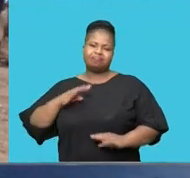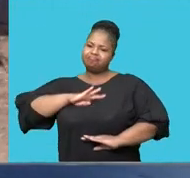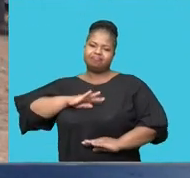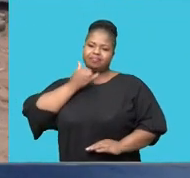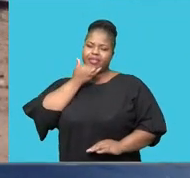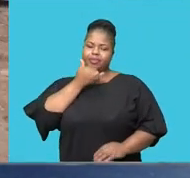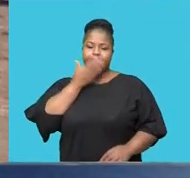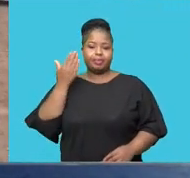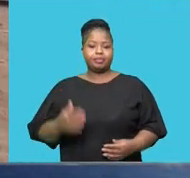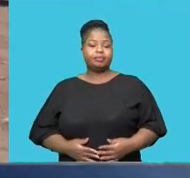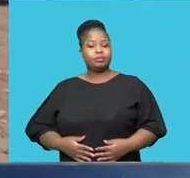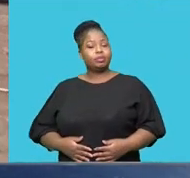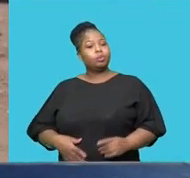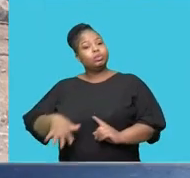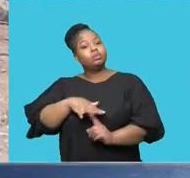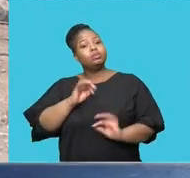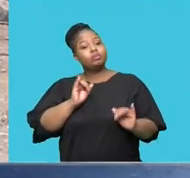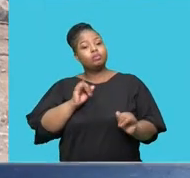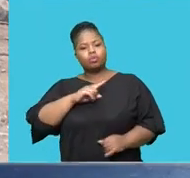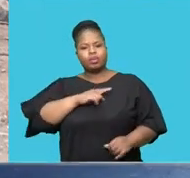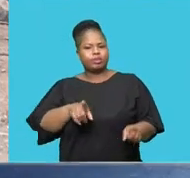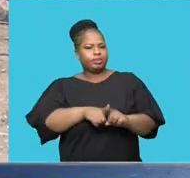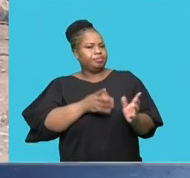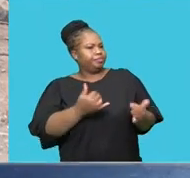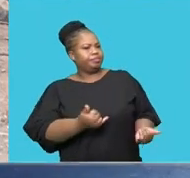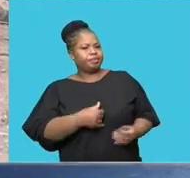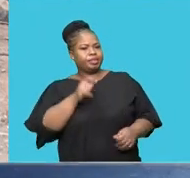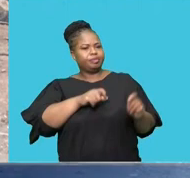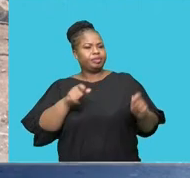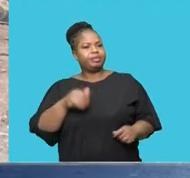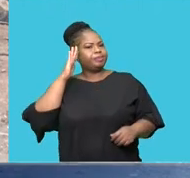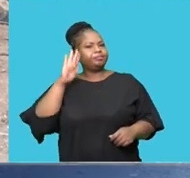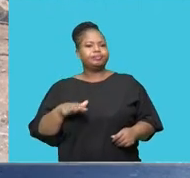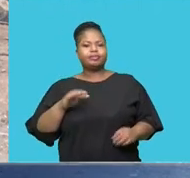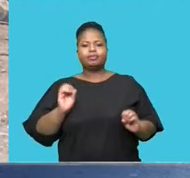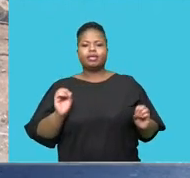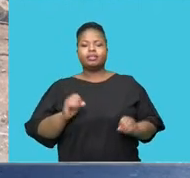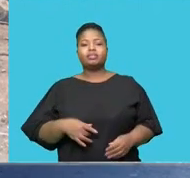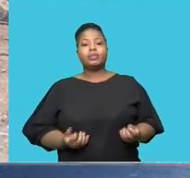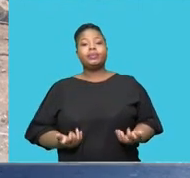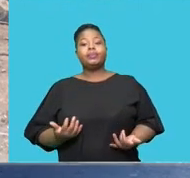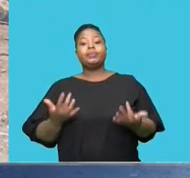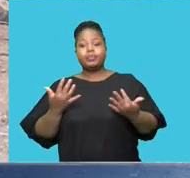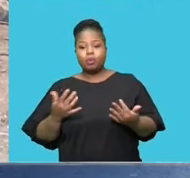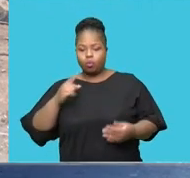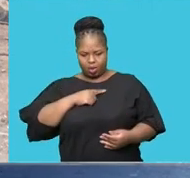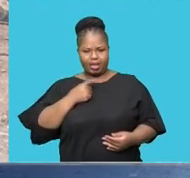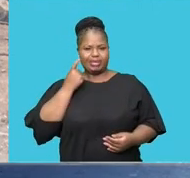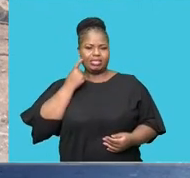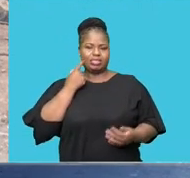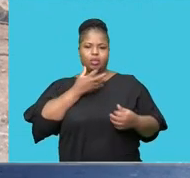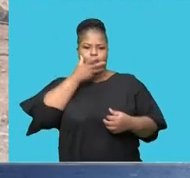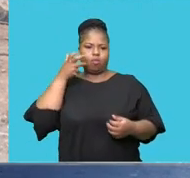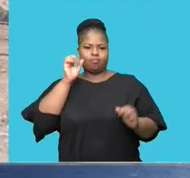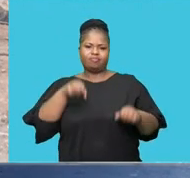neze sibi kakhulu because of even kuyimanje abantu njengoba bengenandawo nje zokuhlala babasa umlilo ukuze bakwazi ukufudumala